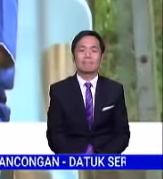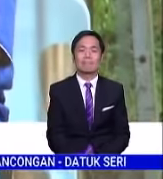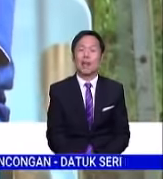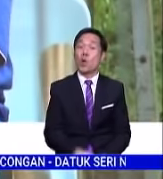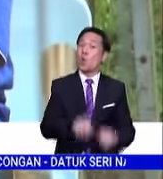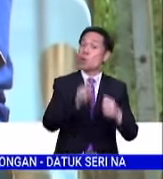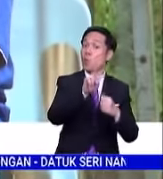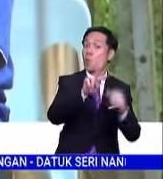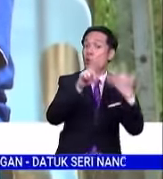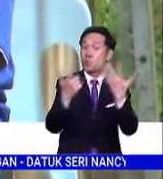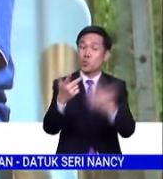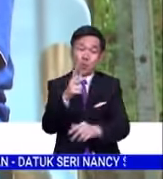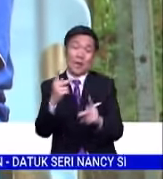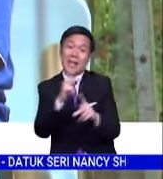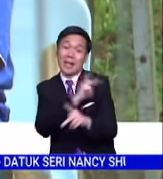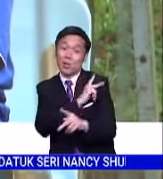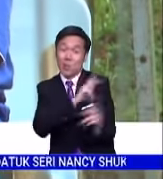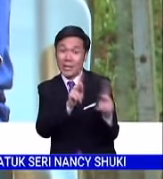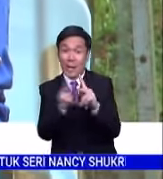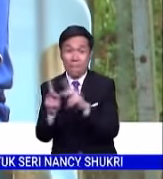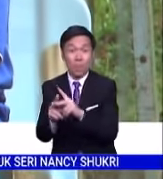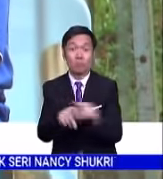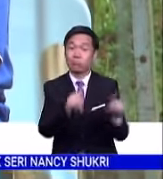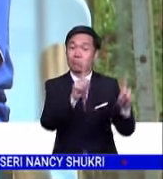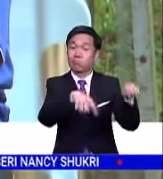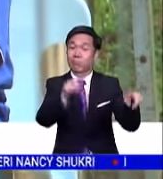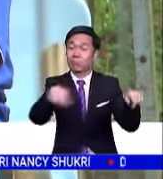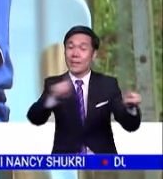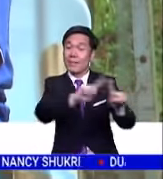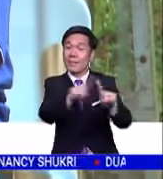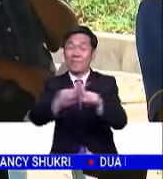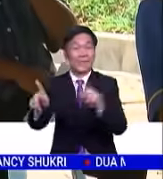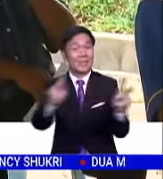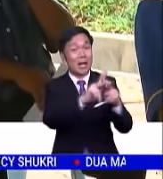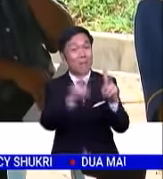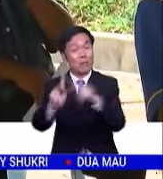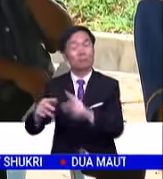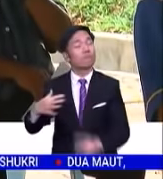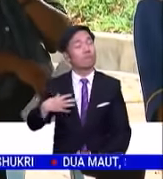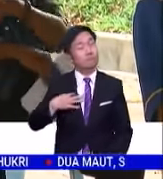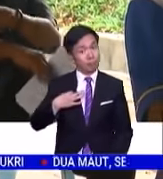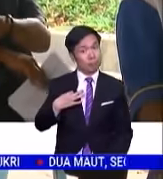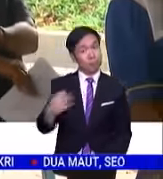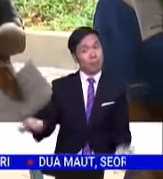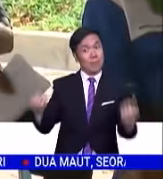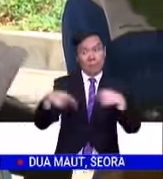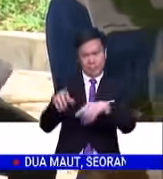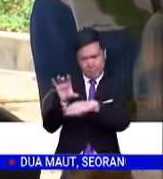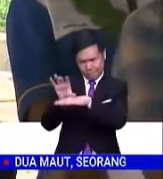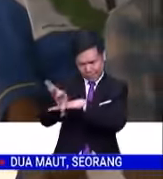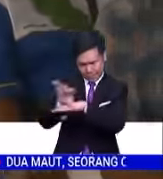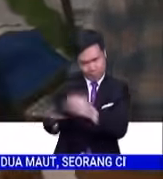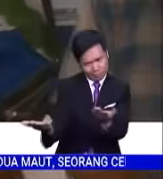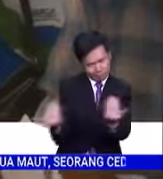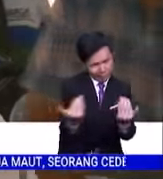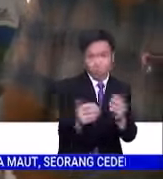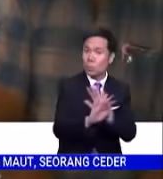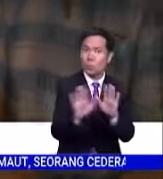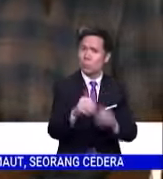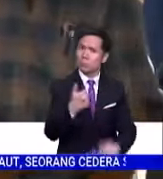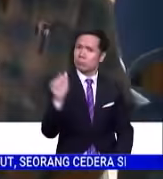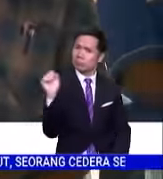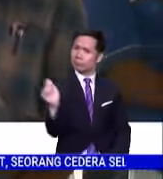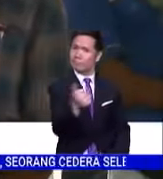Kehadiran 27 Tok Batin daripada pelbagai latar belakang dan kampung secara sukarela tanpa sebarang paksaan amat